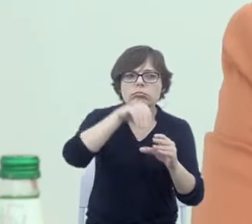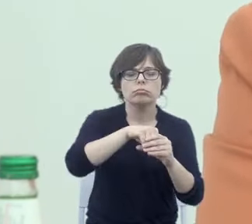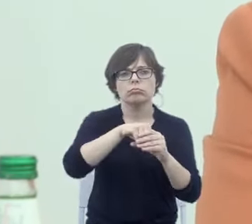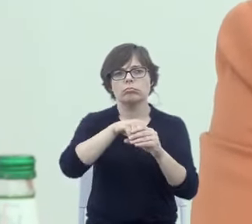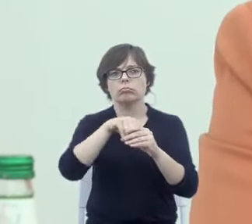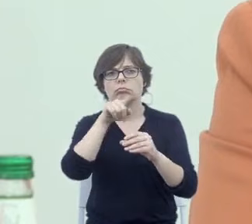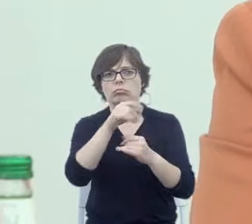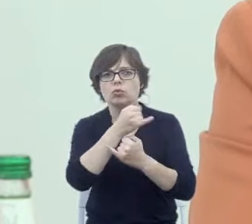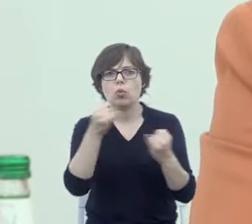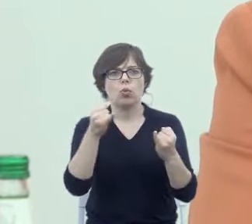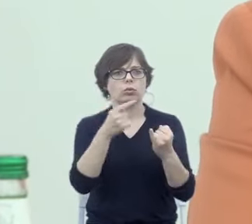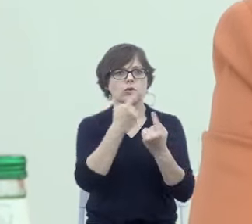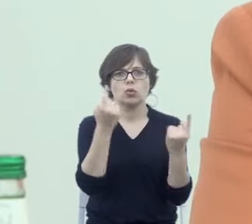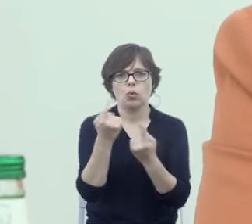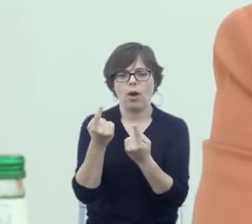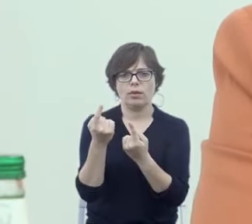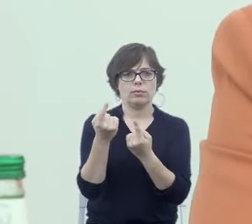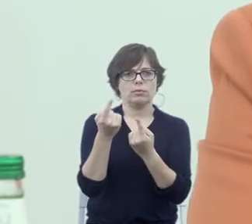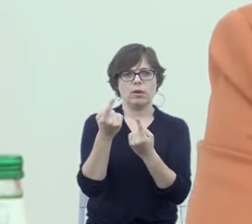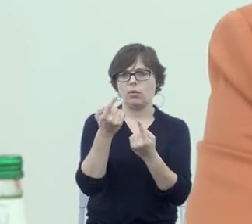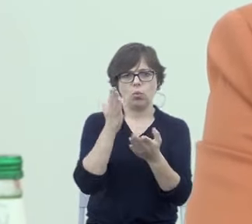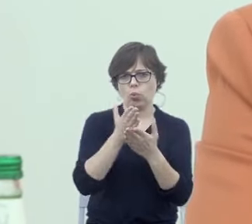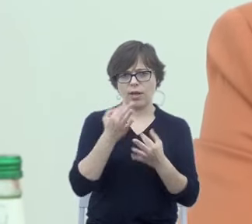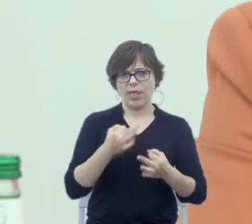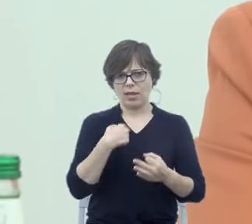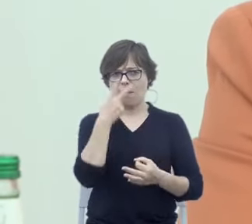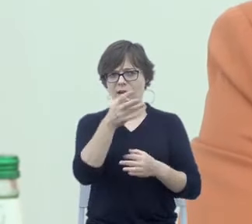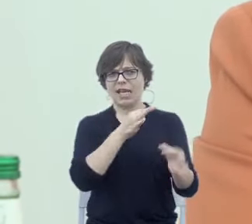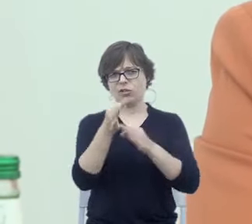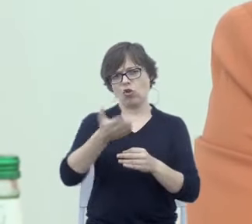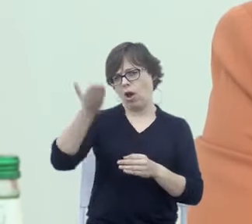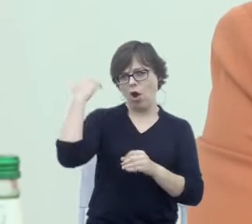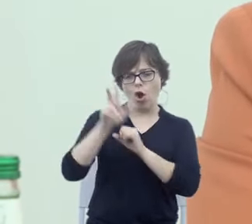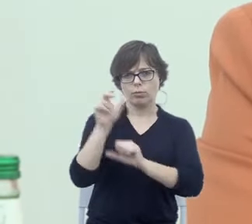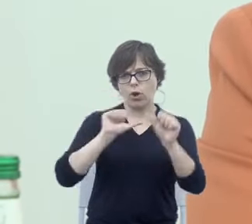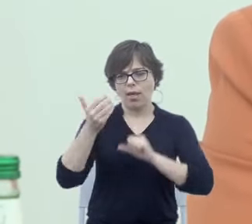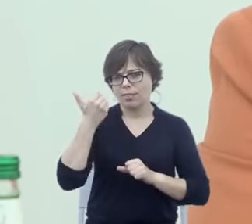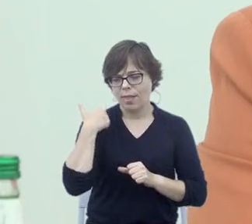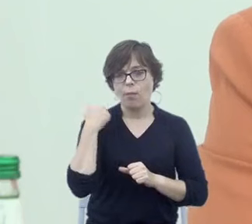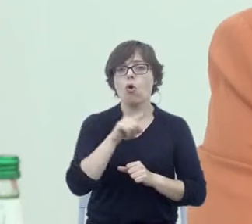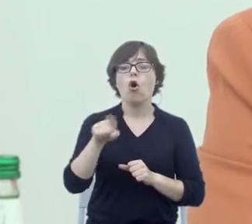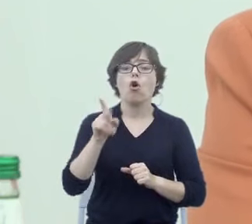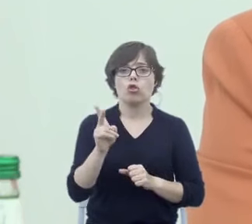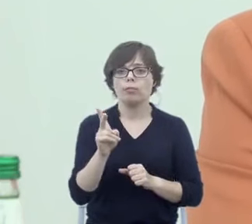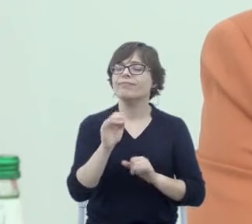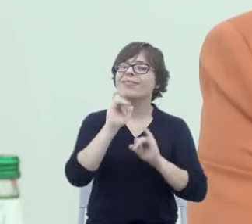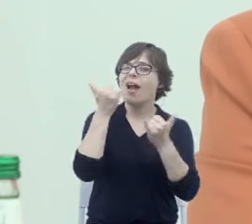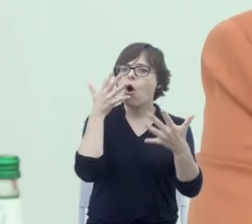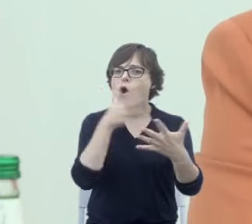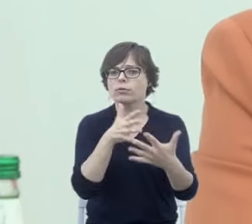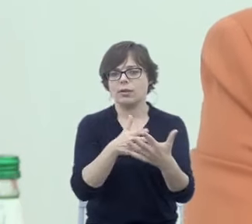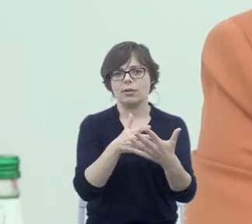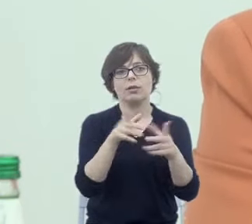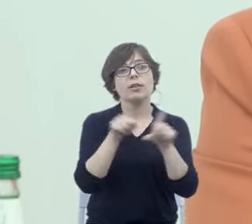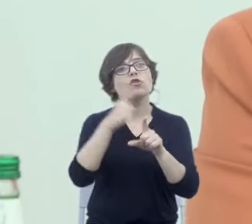już teraz dla nas tak bardzo historycznych, sprzed 80 lat? Jak to oceniać? Jak oceniać